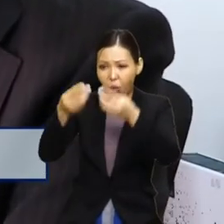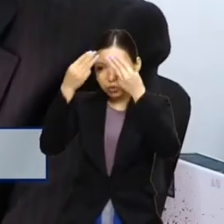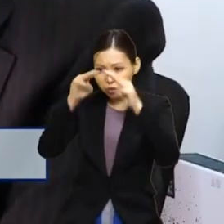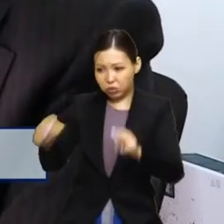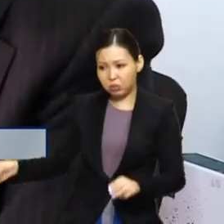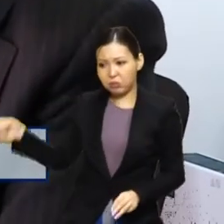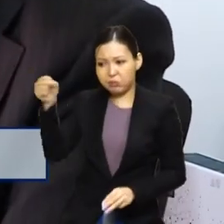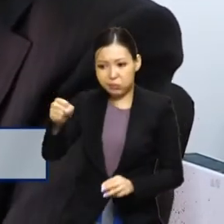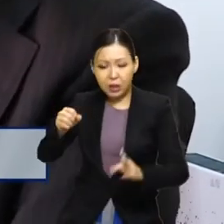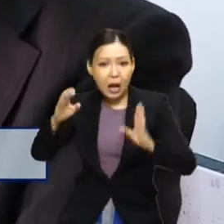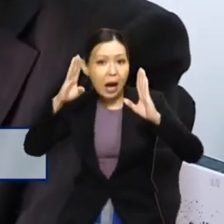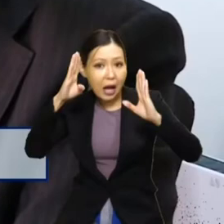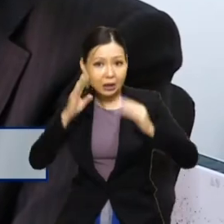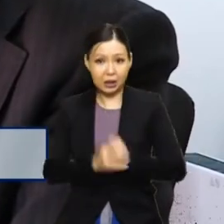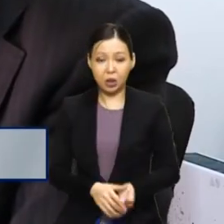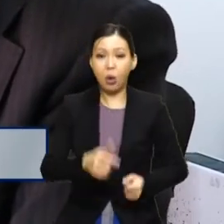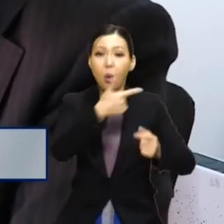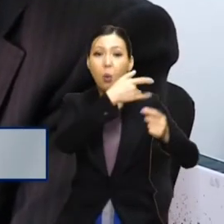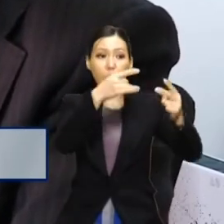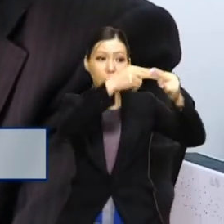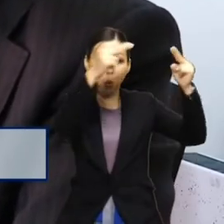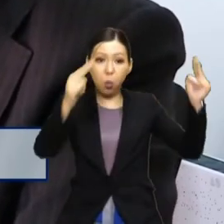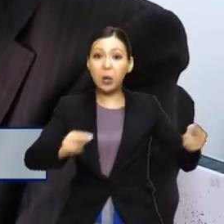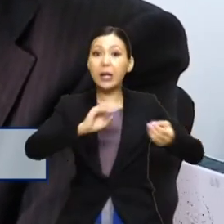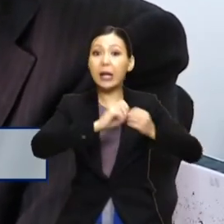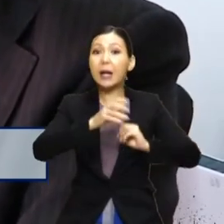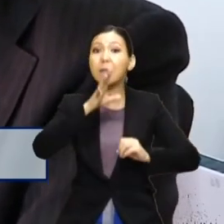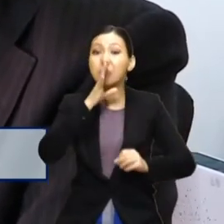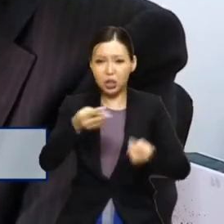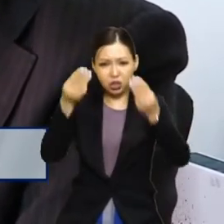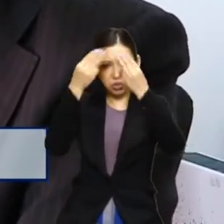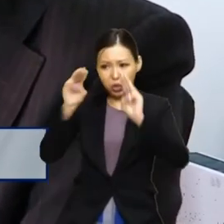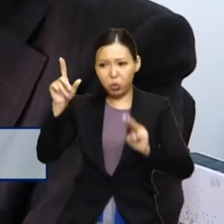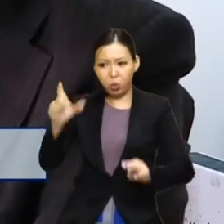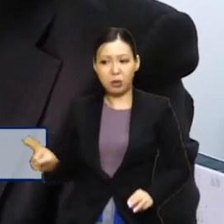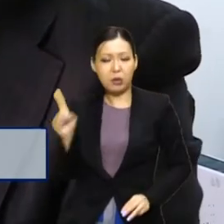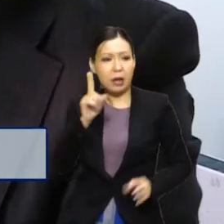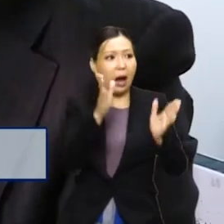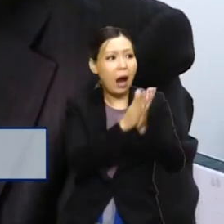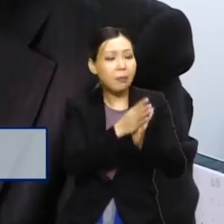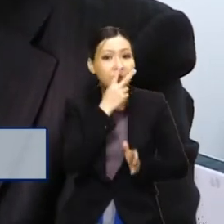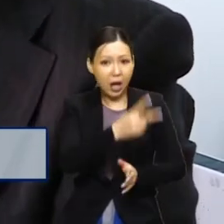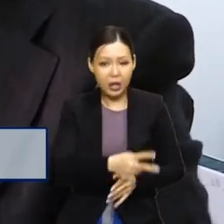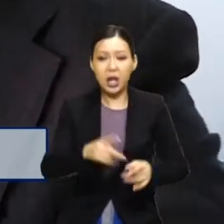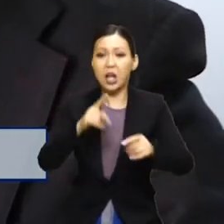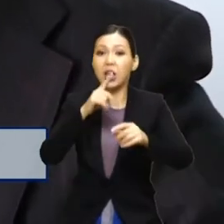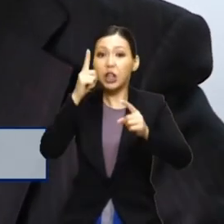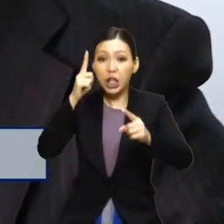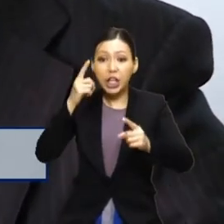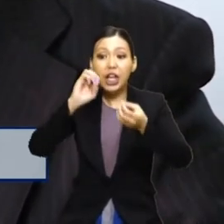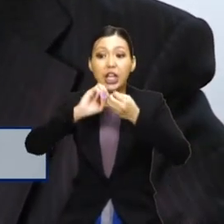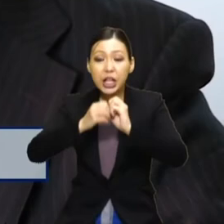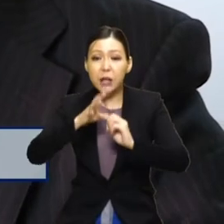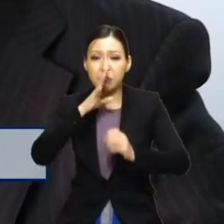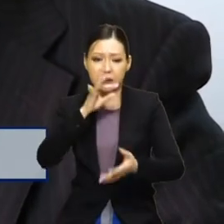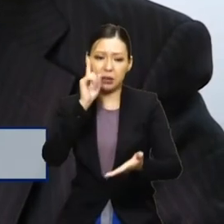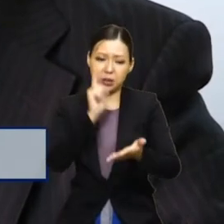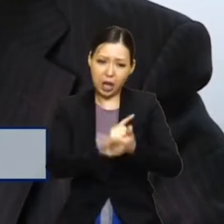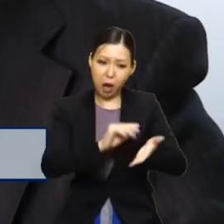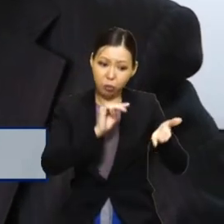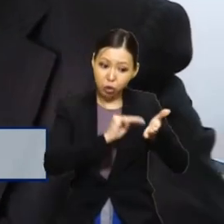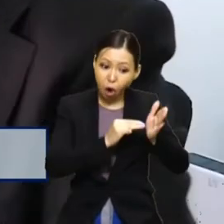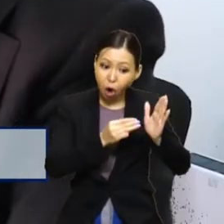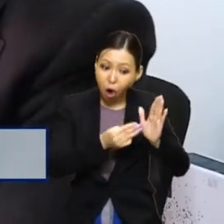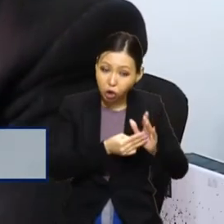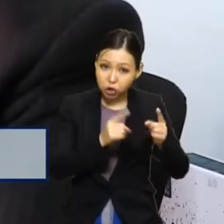чараан дий нэг одоо бодлого шийдвэр гаргасан ч гэсэн тэрийг хэрэгжих үйс хэмжигдэх үйс байхын тулд авал тооцоол судалгаа шинжлэх